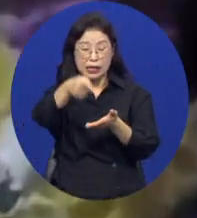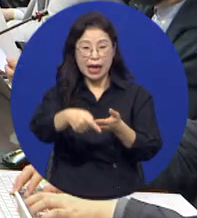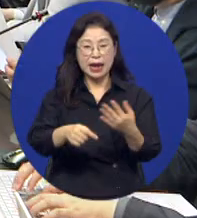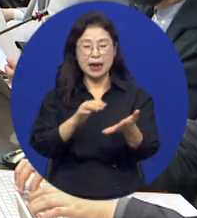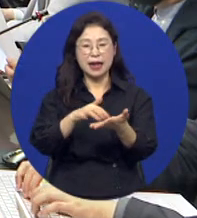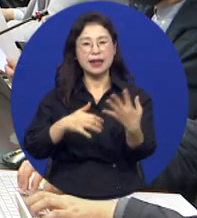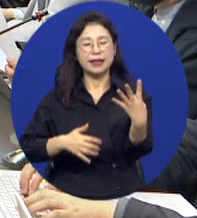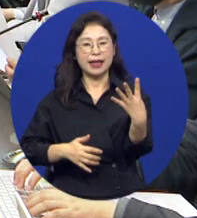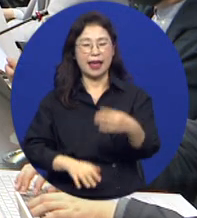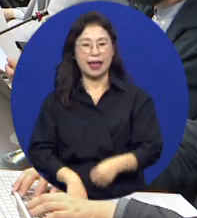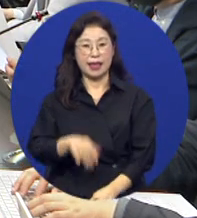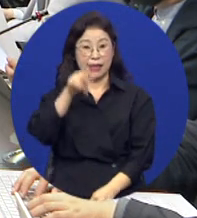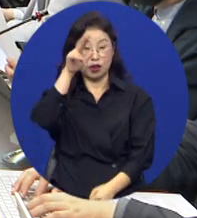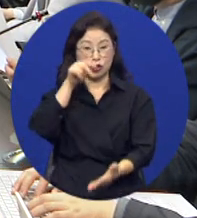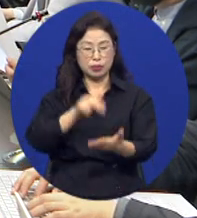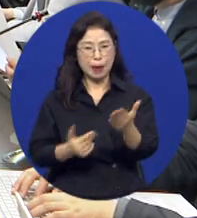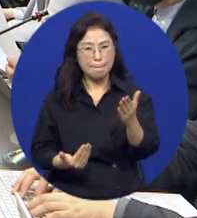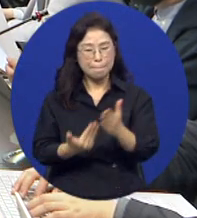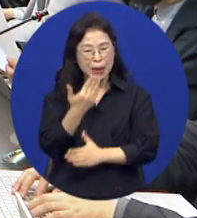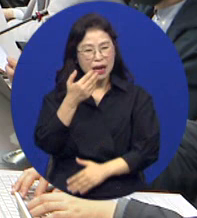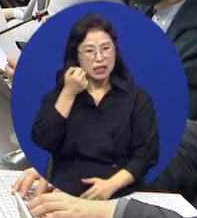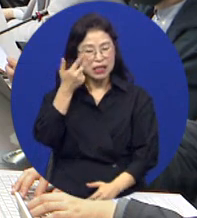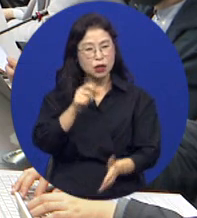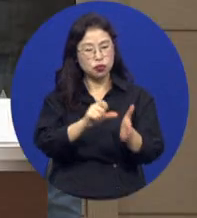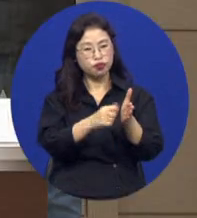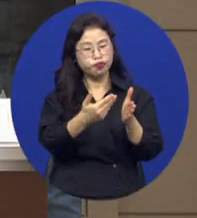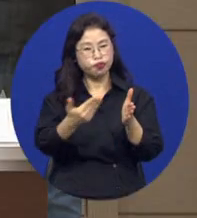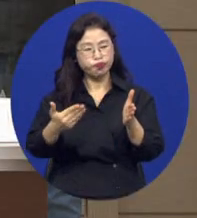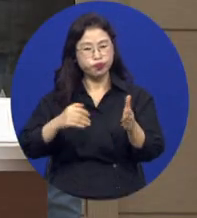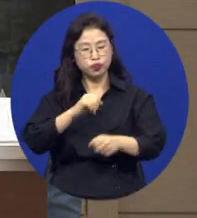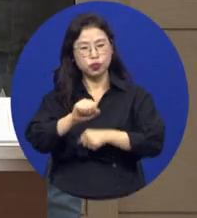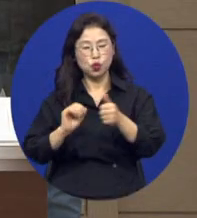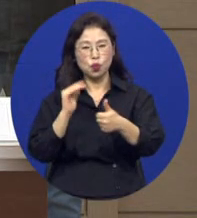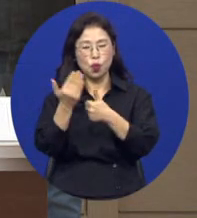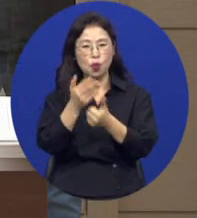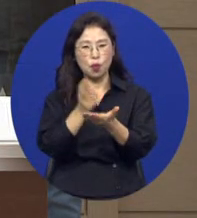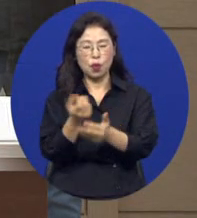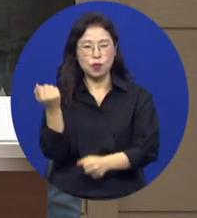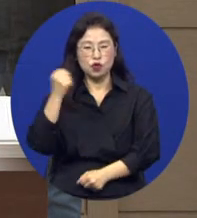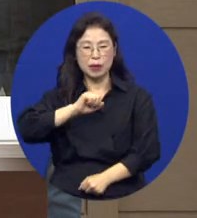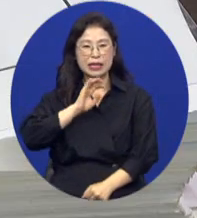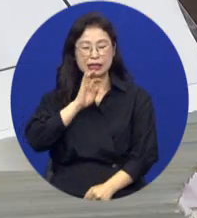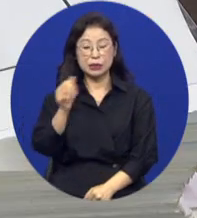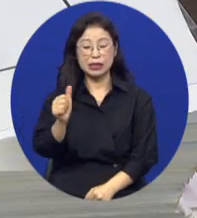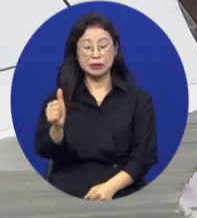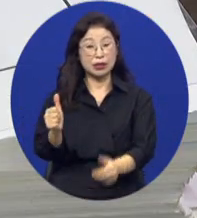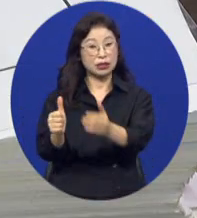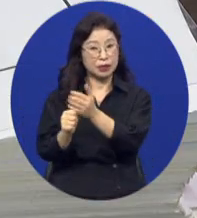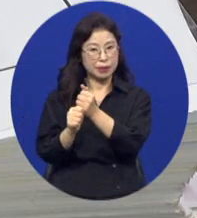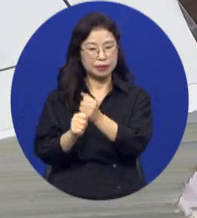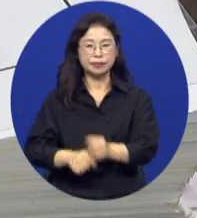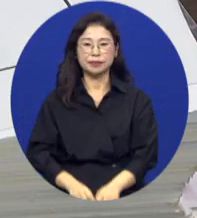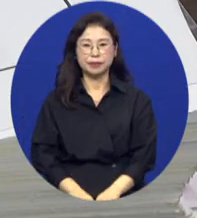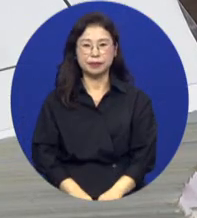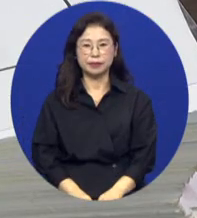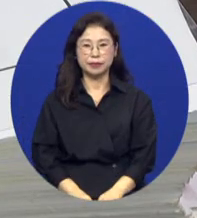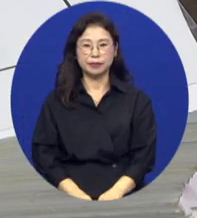4개 경찰은 사건 발생 7개월여 만에 동물보호법 위반 혐의로 40대 남성을